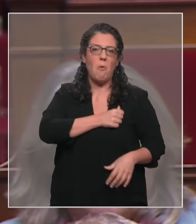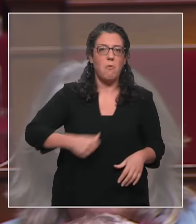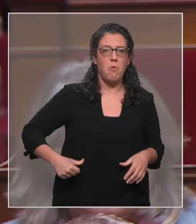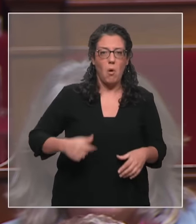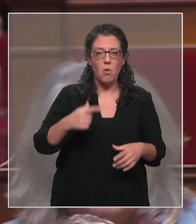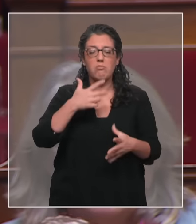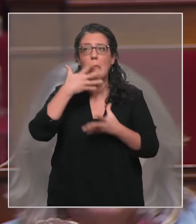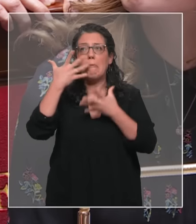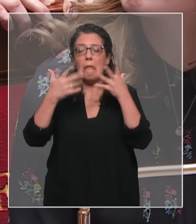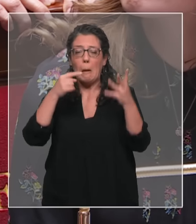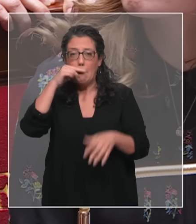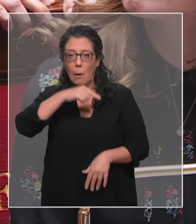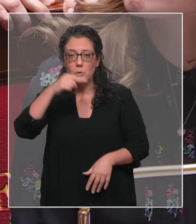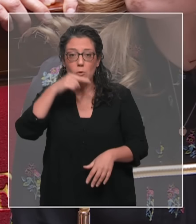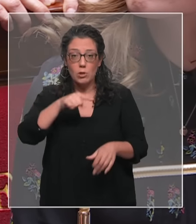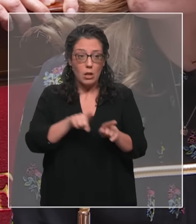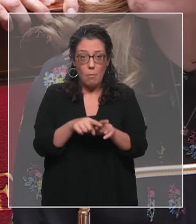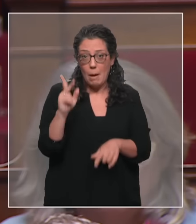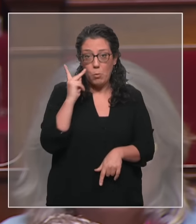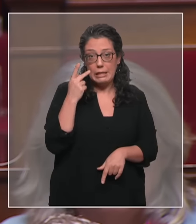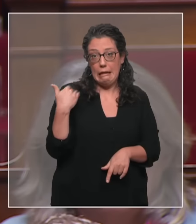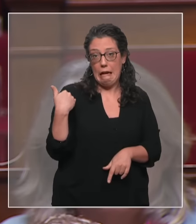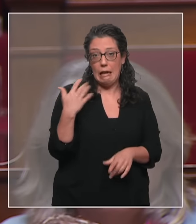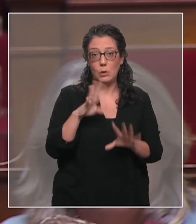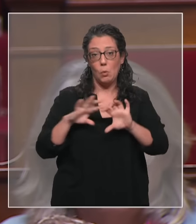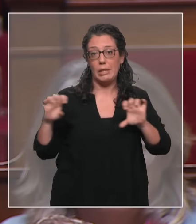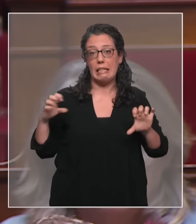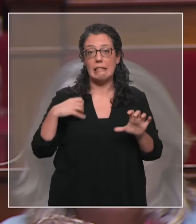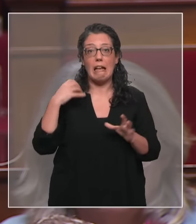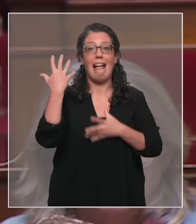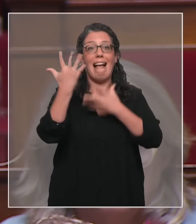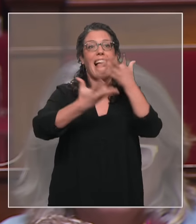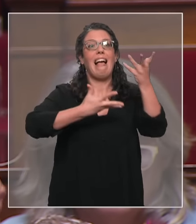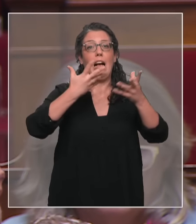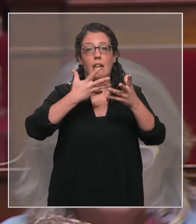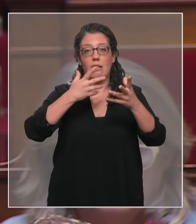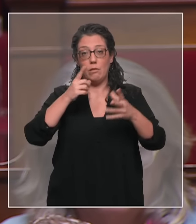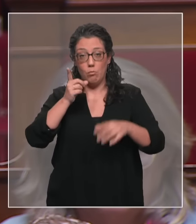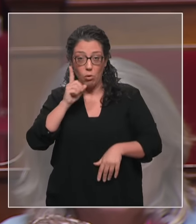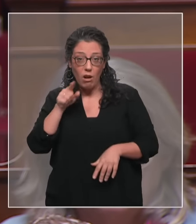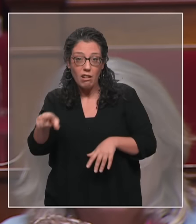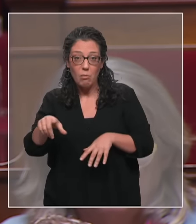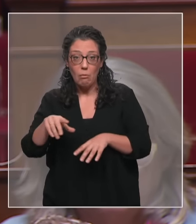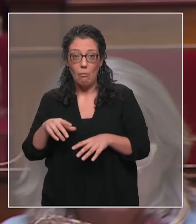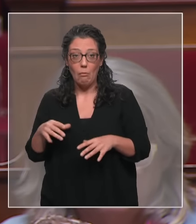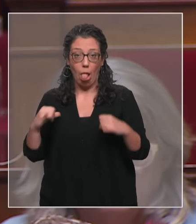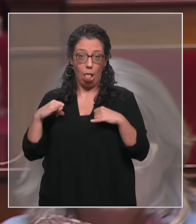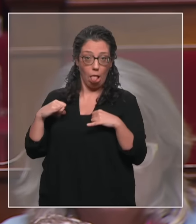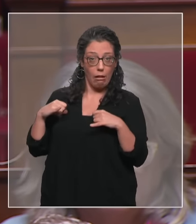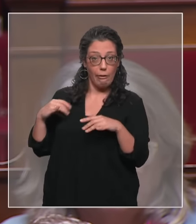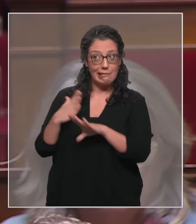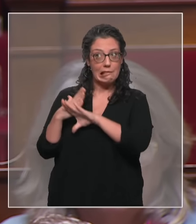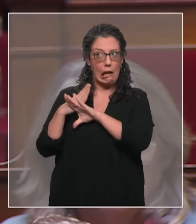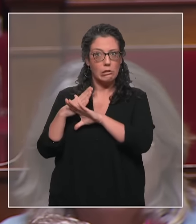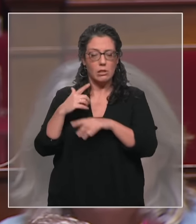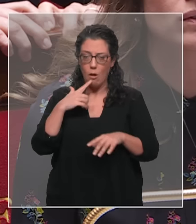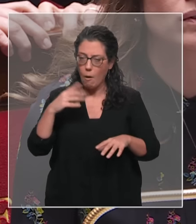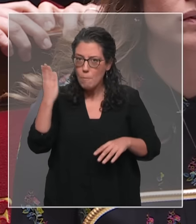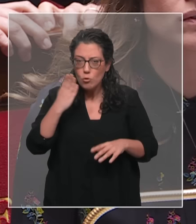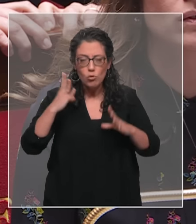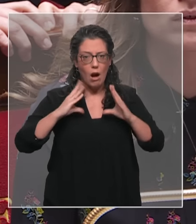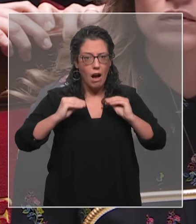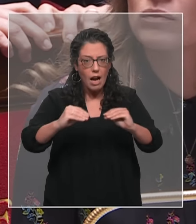et mensongers tels que ceux tenus à Poitiers ce week-end. Pour masquer votre inaction, ce sont des actes concrets pour restaurer leur sécurité et un cadre de